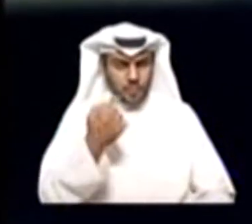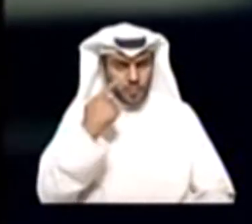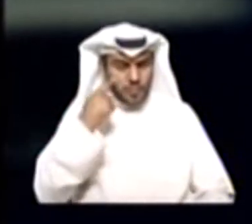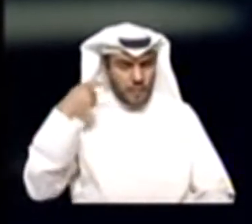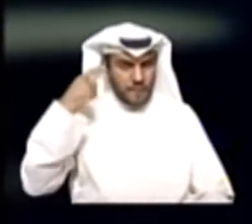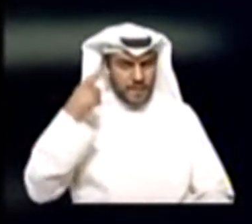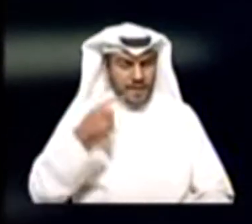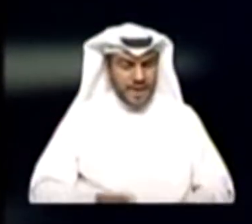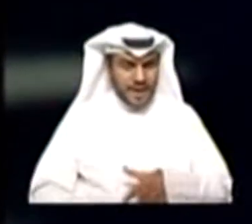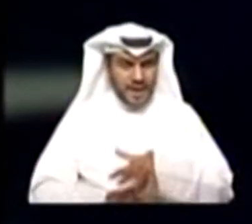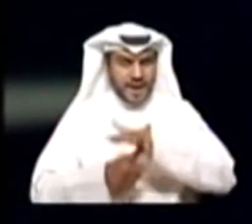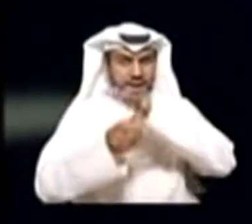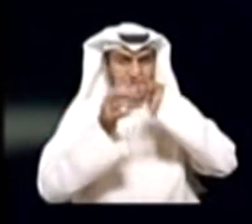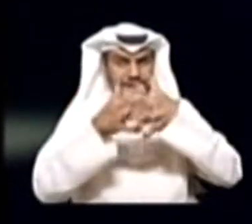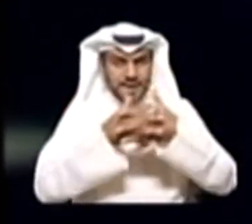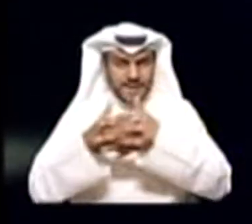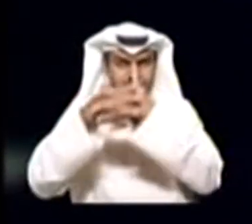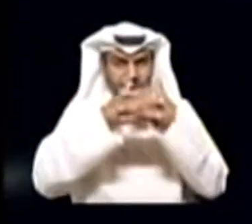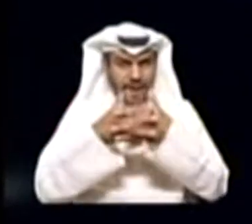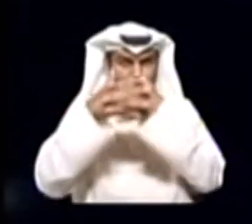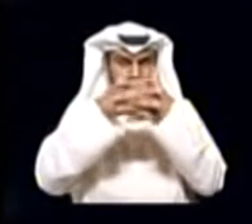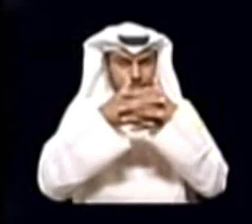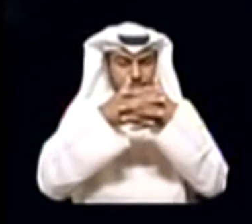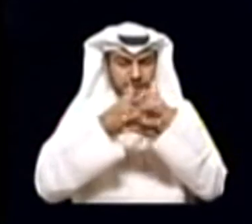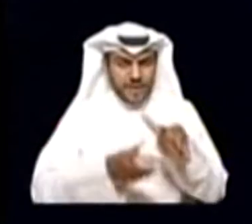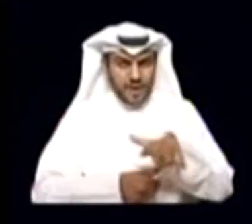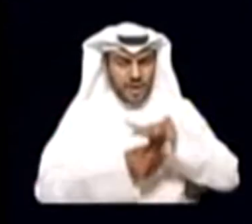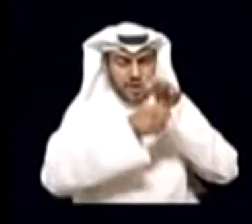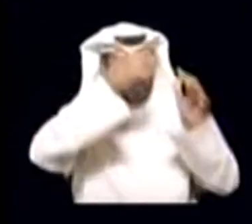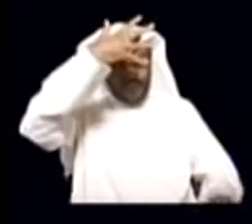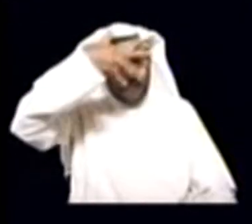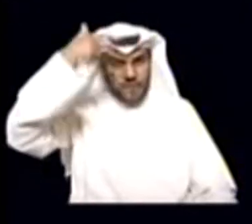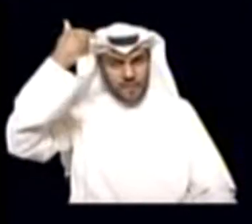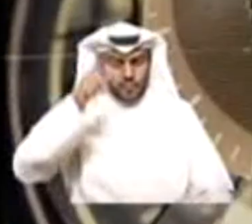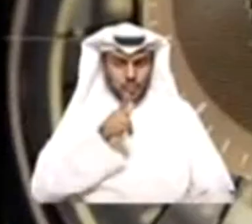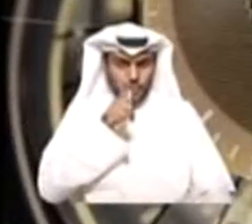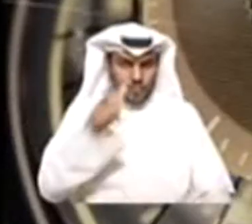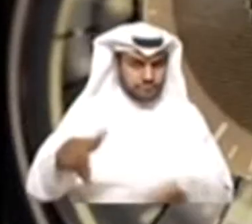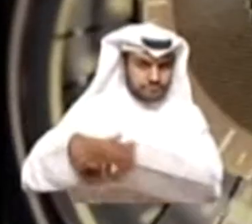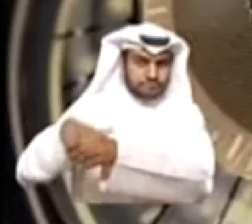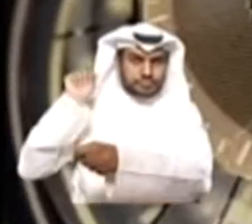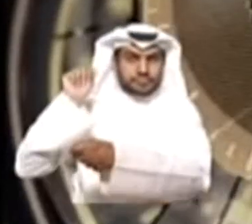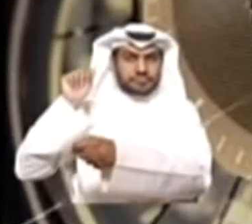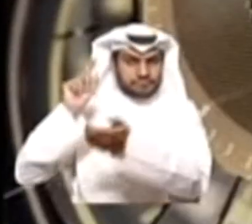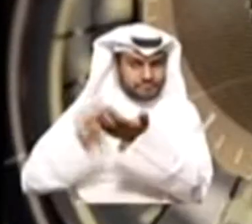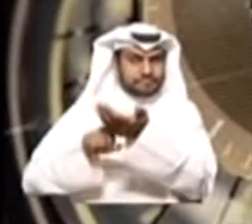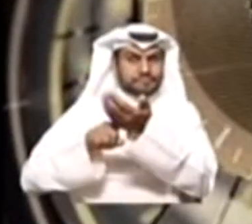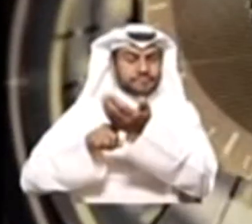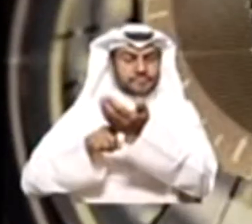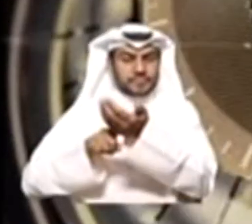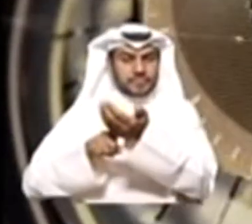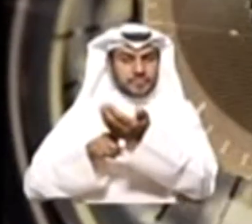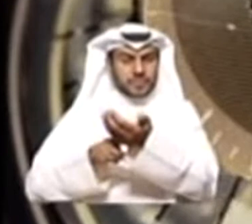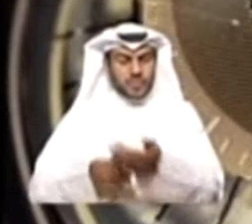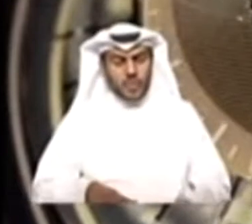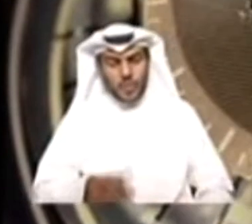الرئيس الأمريكي دونالد ترامب انسحابه من الاتفاق النووي مع إيران، لتؤكد بأنها قد رحبت